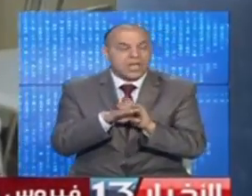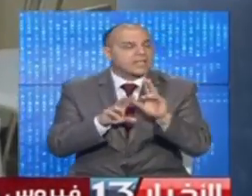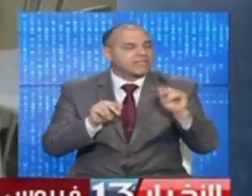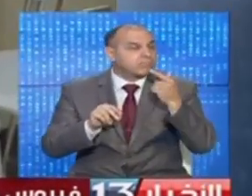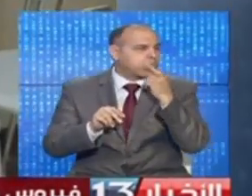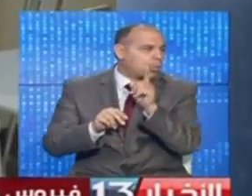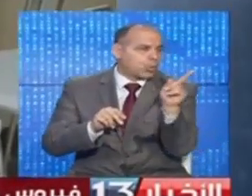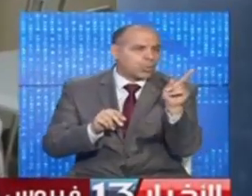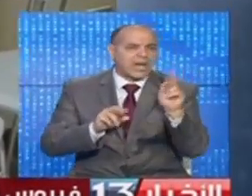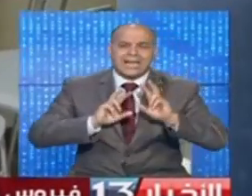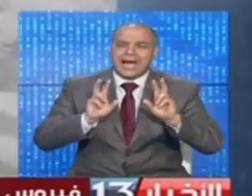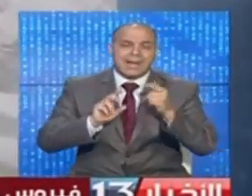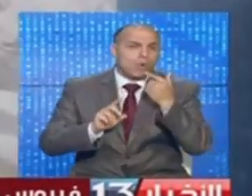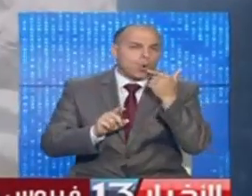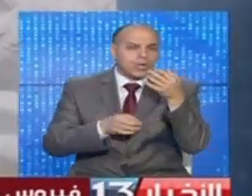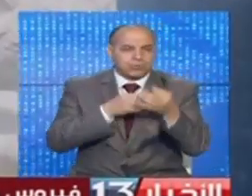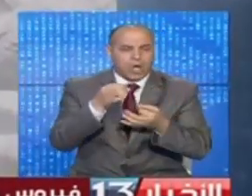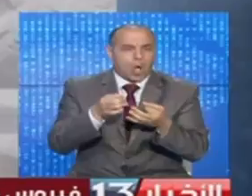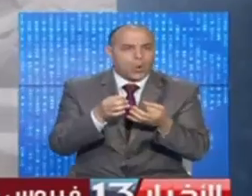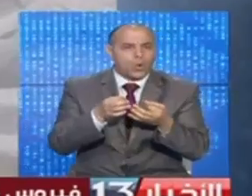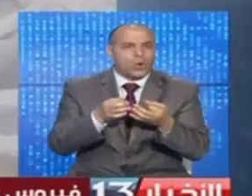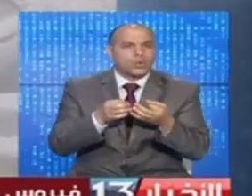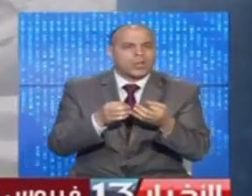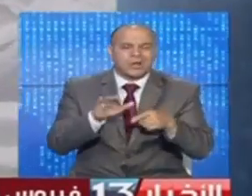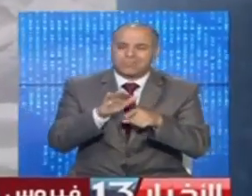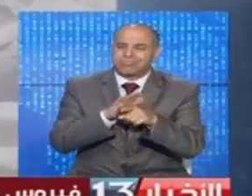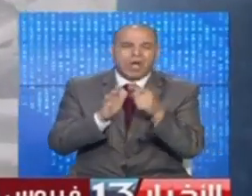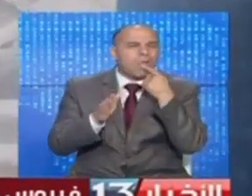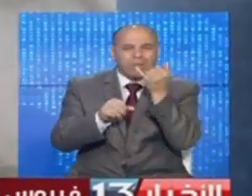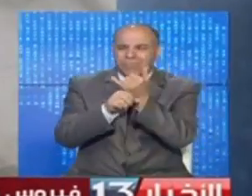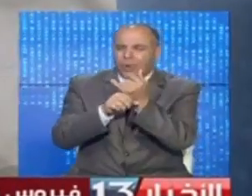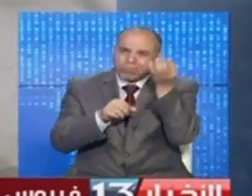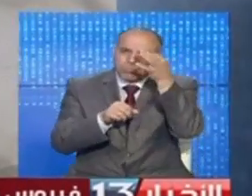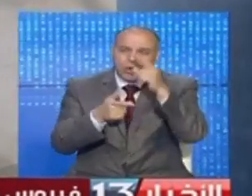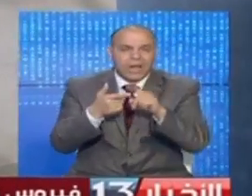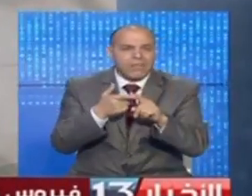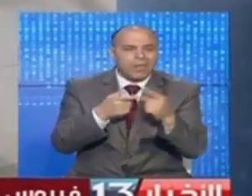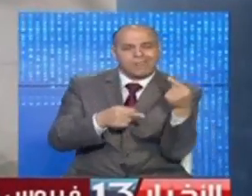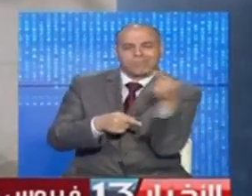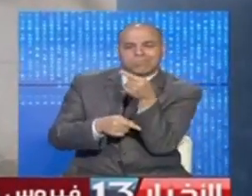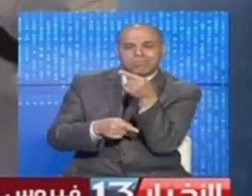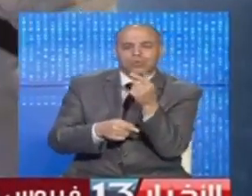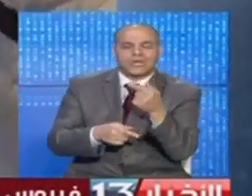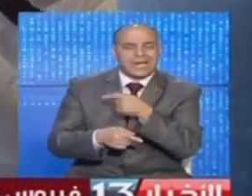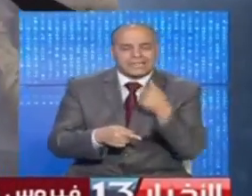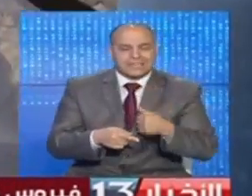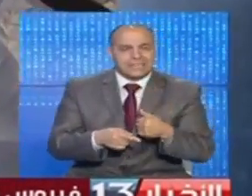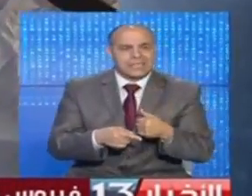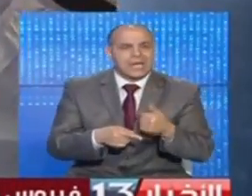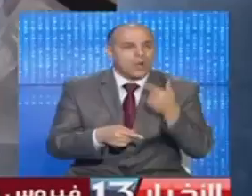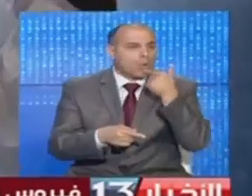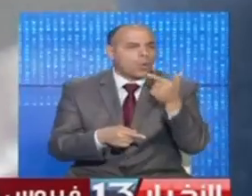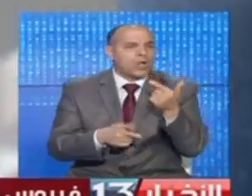نفسه وسائل الإعلام التي تحاول عمدا خداع الناس على حد تعبيره بتوجيه اتهامات مبنية على